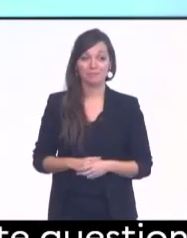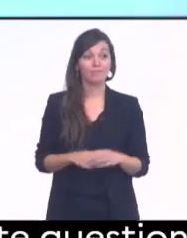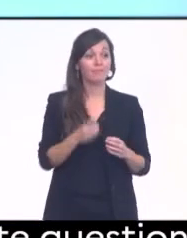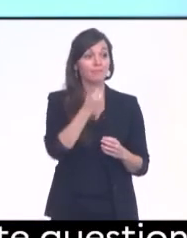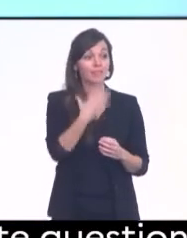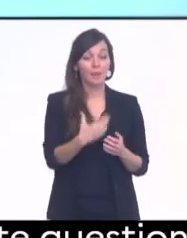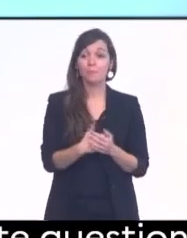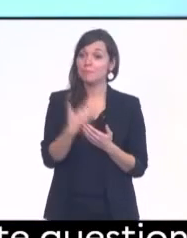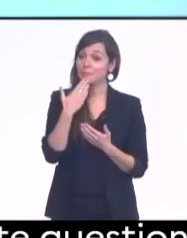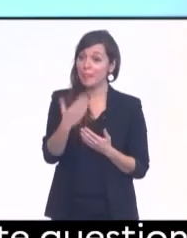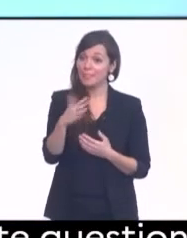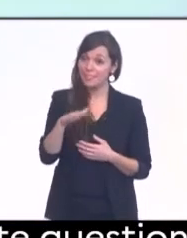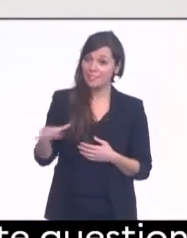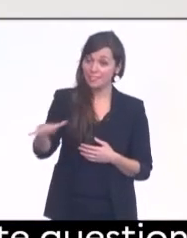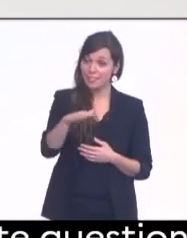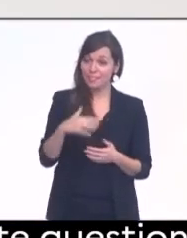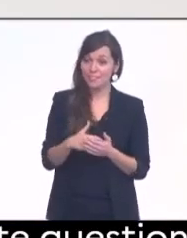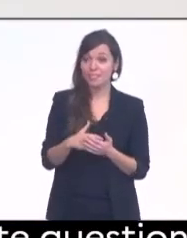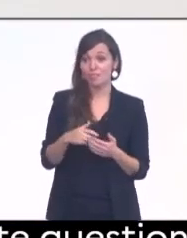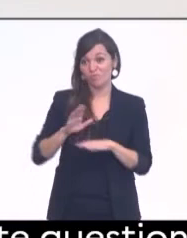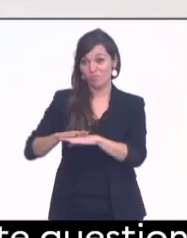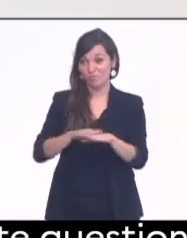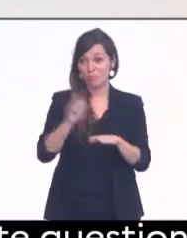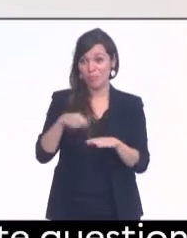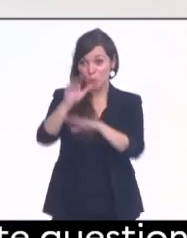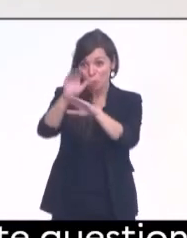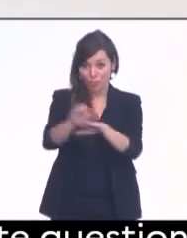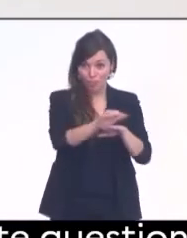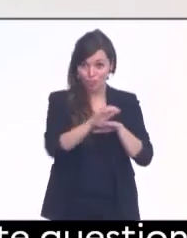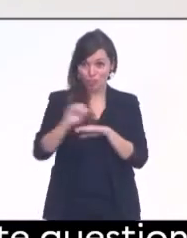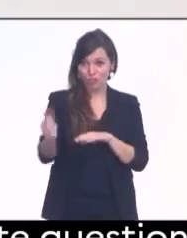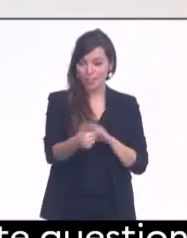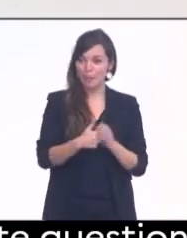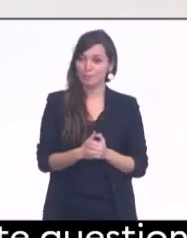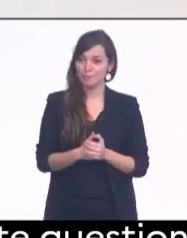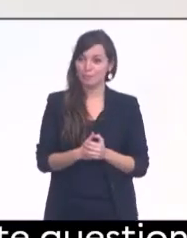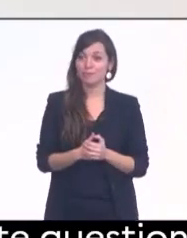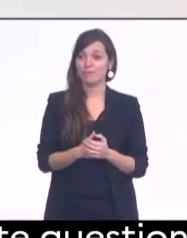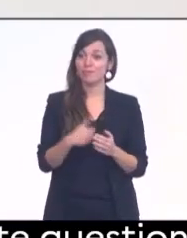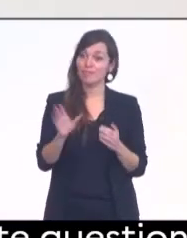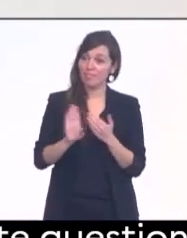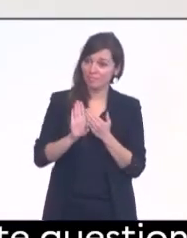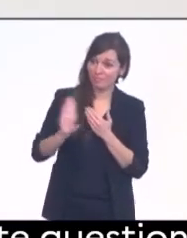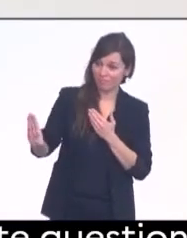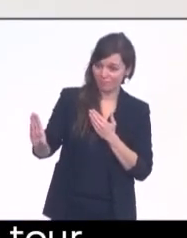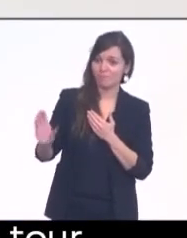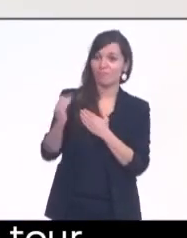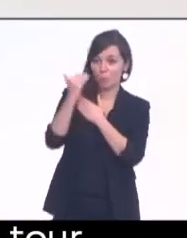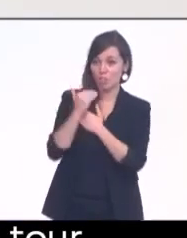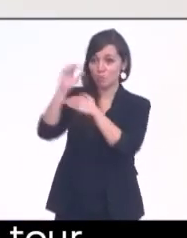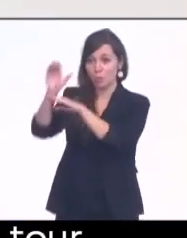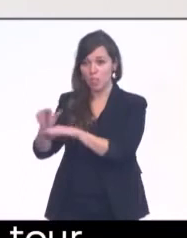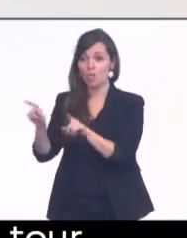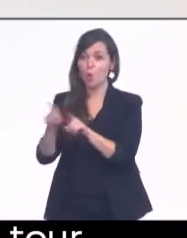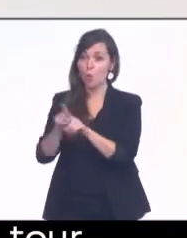En tout cas, merci. Et puis, donc, protégez-vous tous. Maintenez vraiment cette distanciation physique, ces gestes